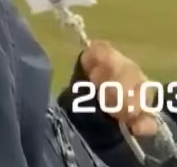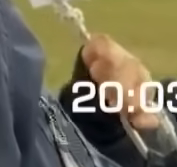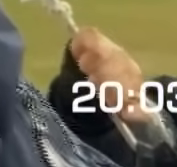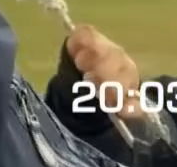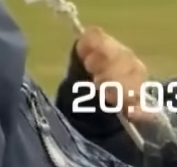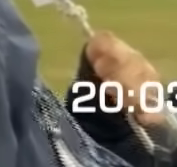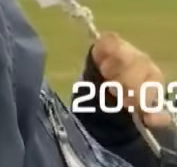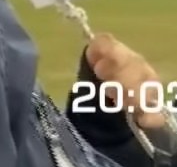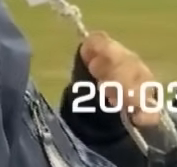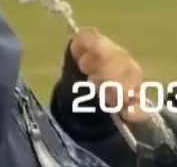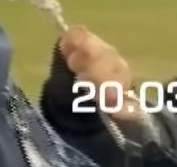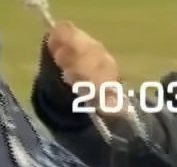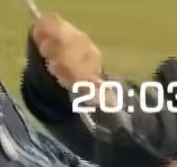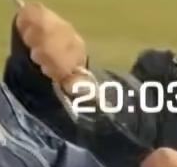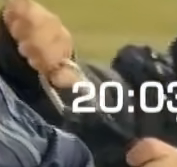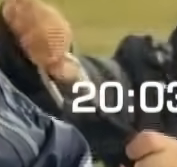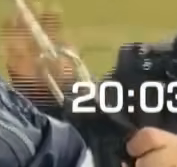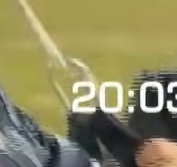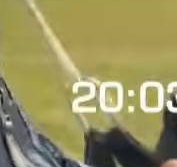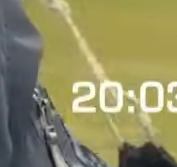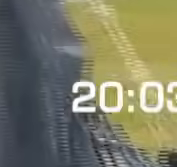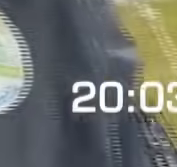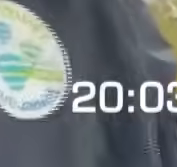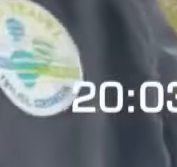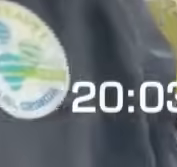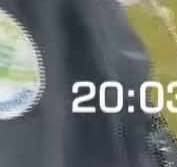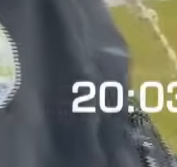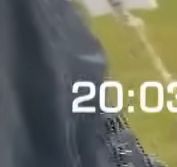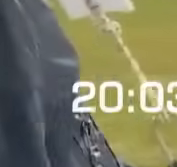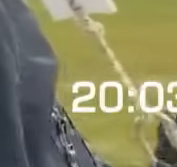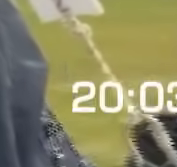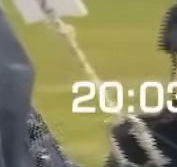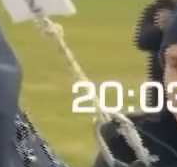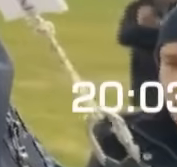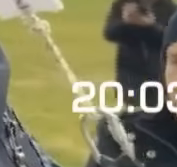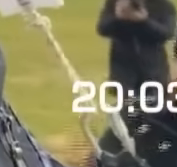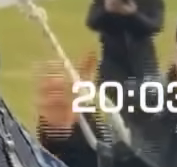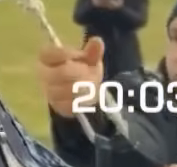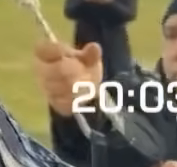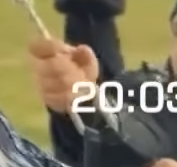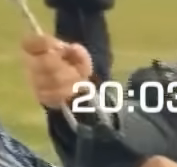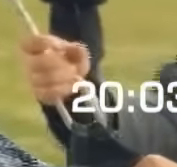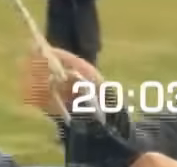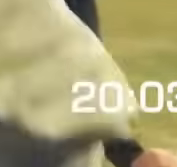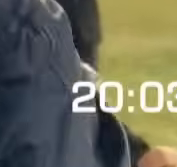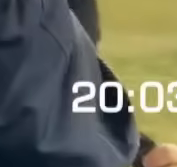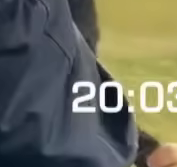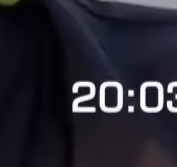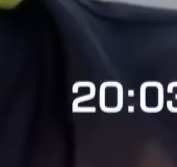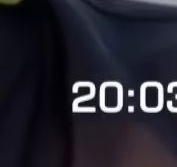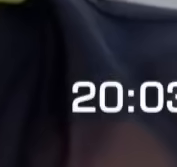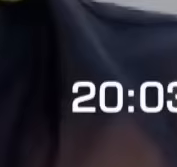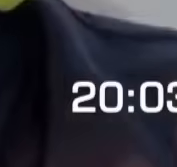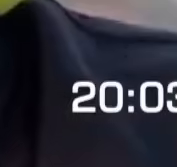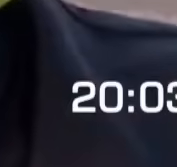შედეგად დაიღუპნენ ხომალდის მეთაური და პირველი პილოტი, საქართველოს სამგზის რეკორდსმენი, 19 წლიანი სტაჟის მქონე რევაზ